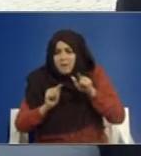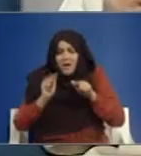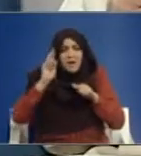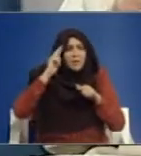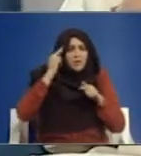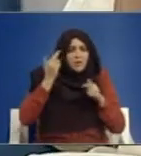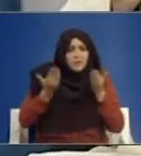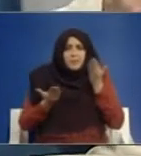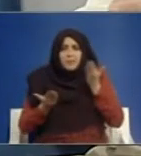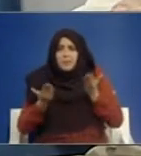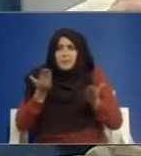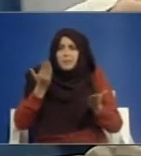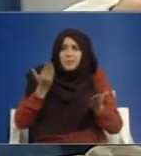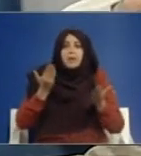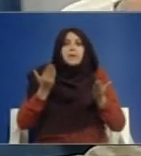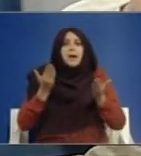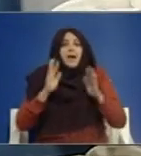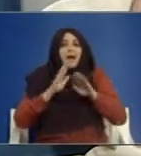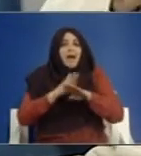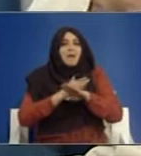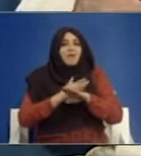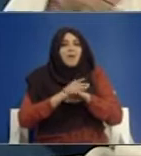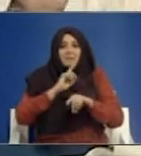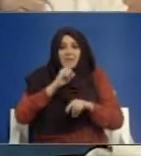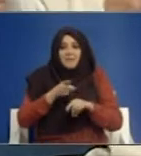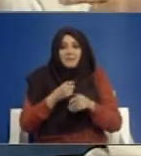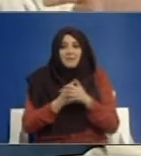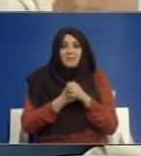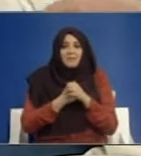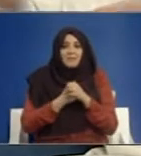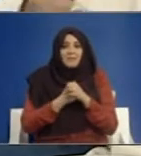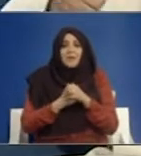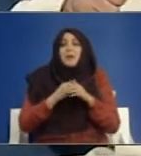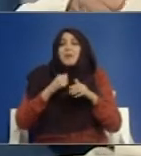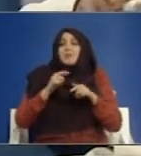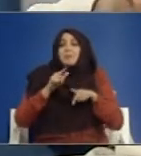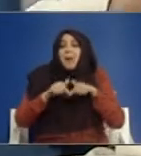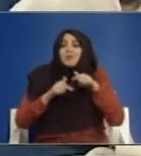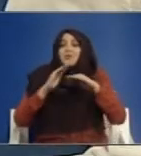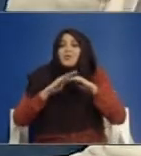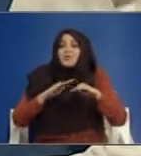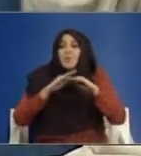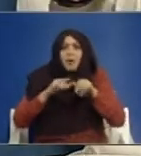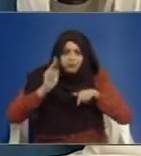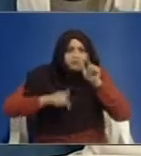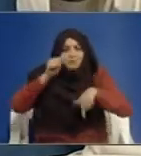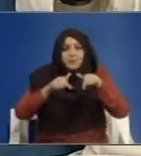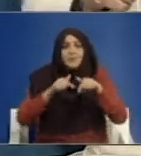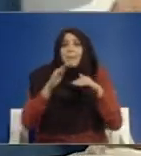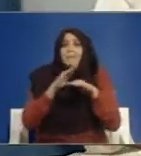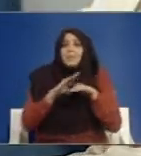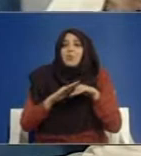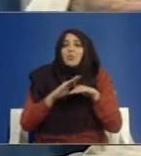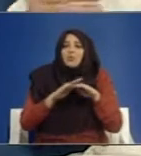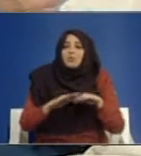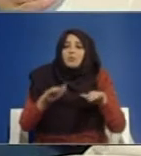ودبر قبل أن تقرر. امشي بالتدريج باش كي تقرر وتمشي